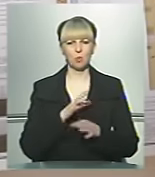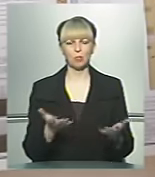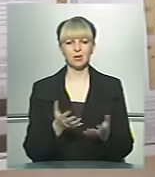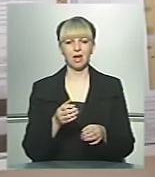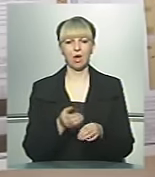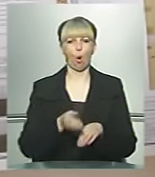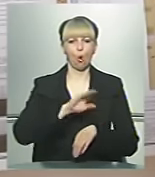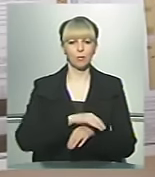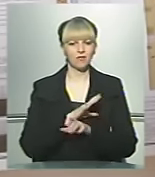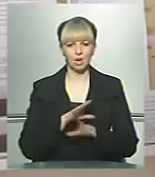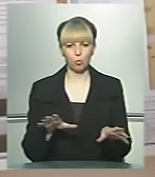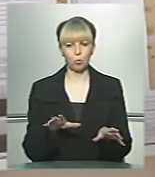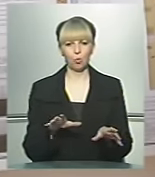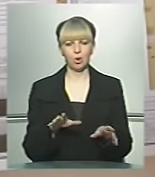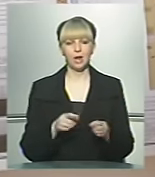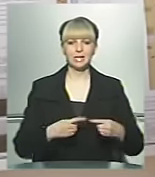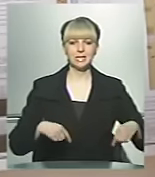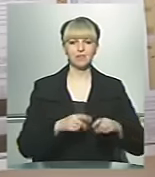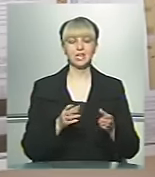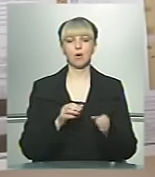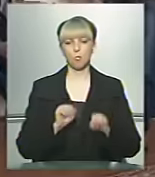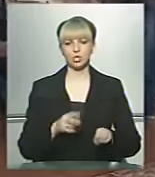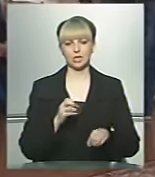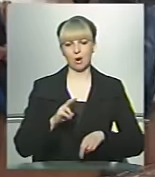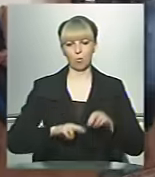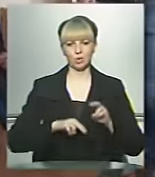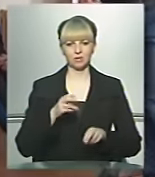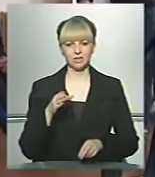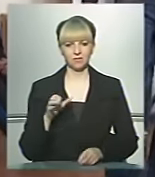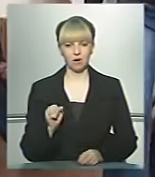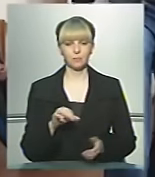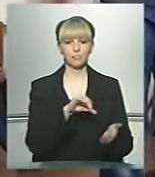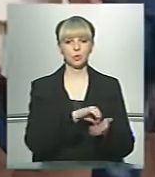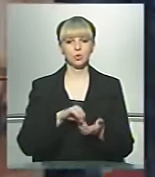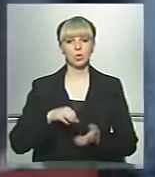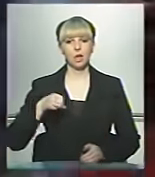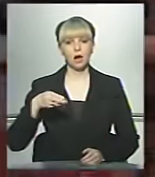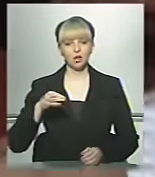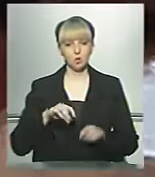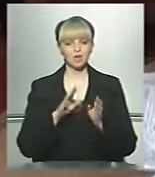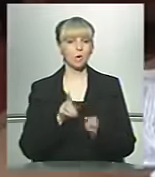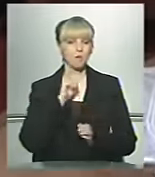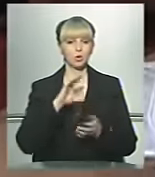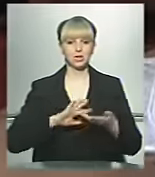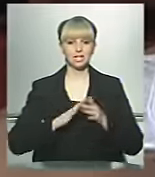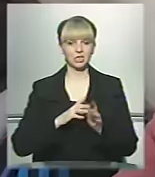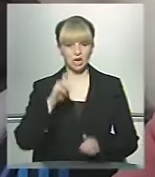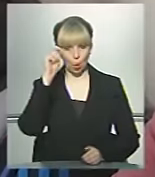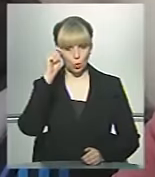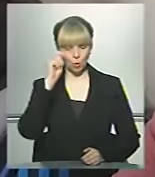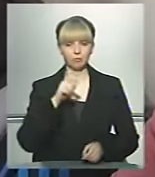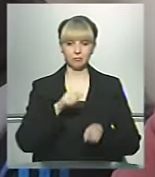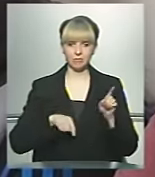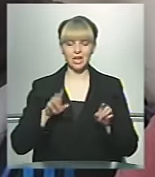ні горбів, ні ділянки, які можливі для будівництва. Учасники АТО в основному молоді сільські хлопці,